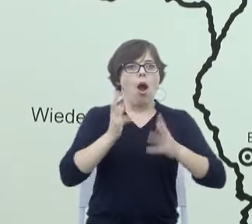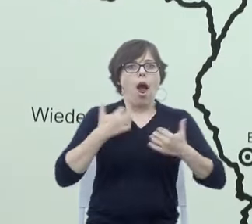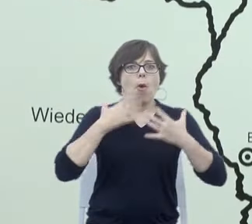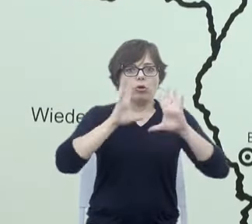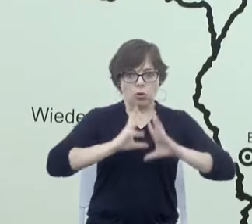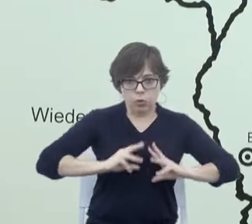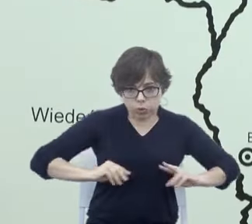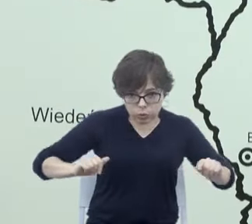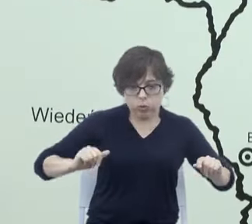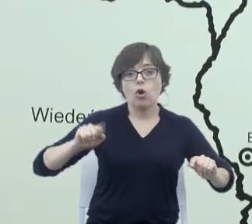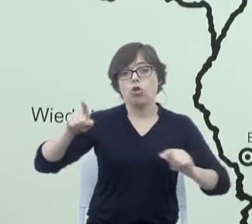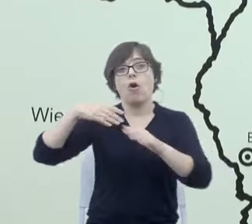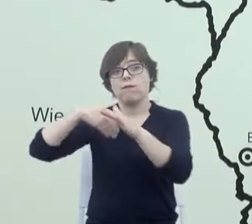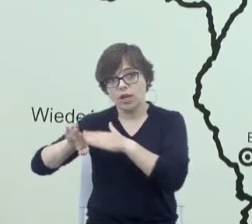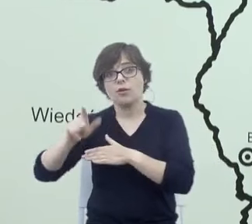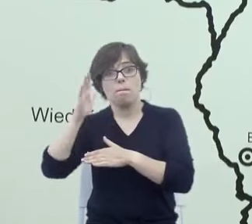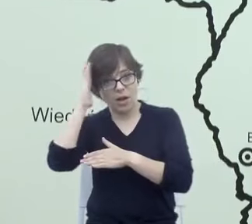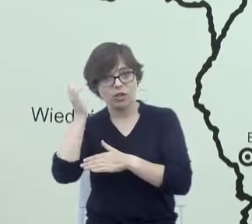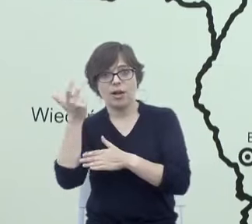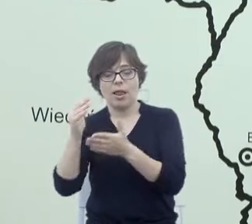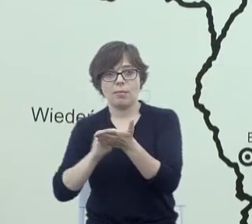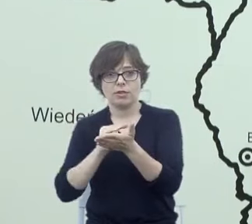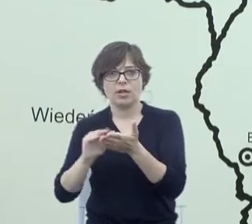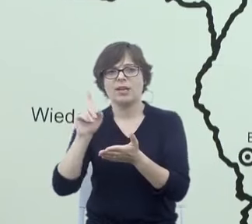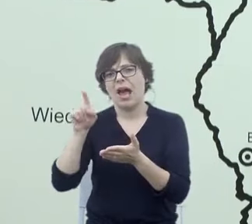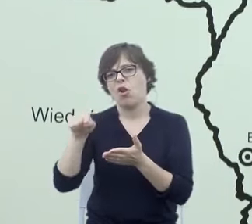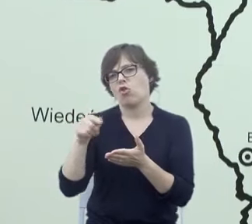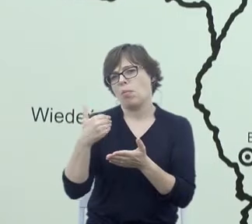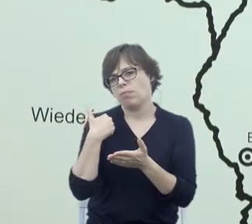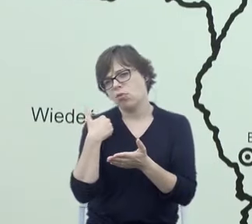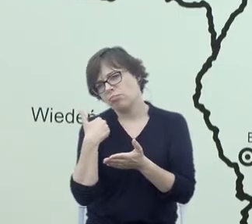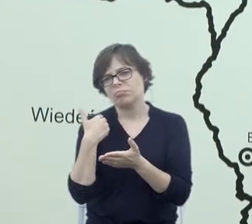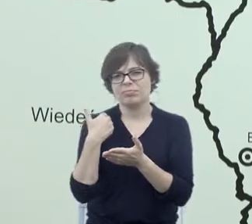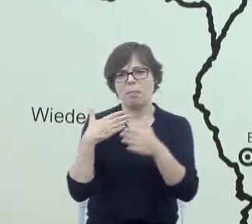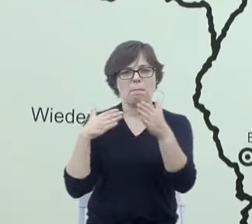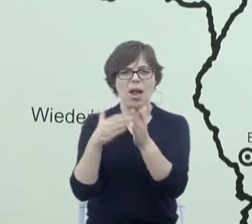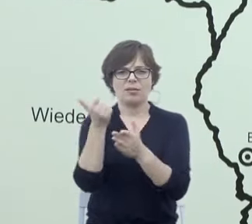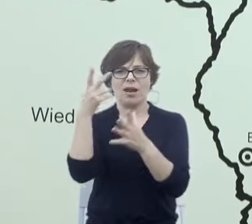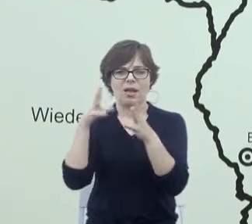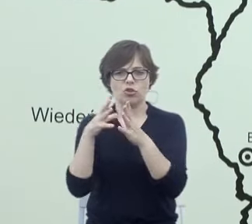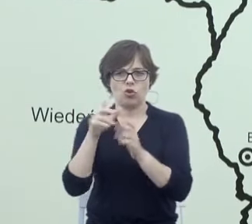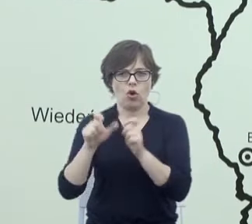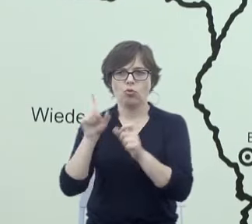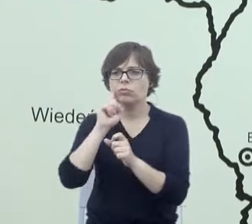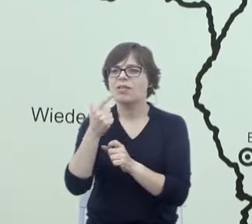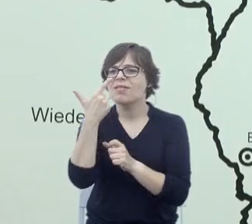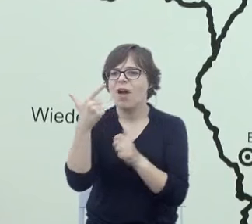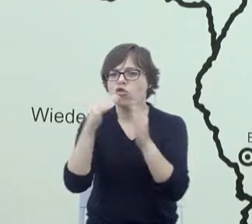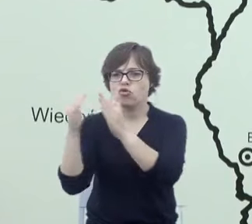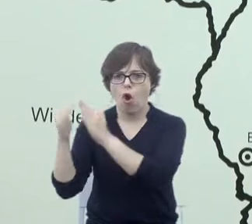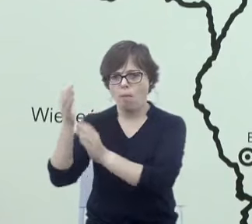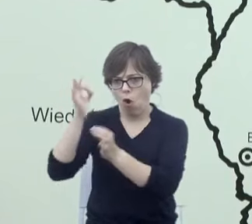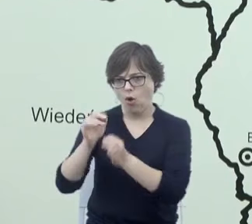tam parę miesięcy, ale na pewno nie było to więcej niż no, kilkadziesiąt osób. To były konkretne dwa domy, nawet wiemy gdzie, w